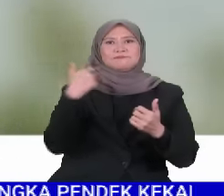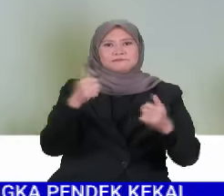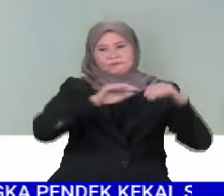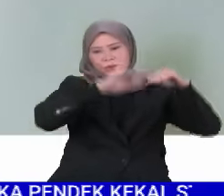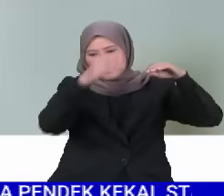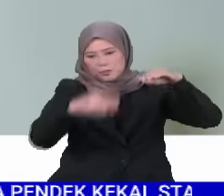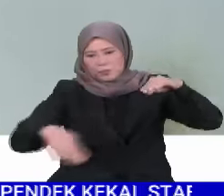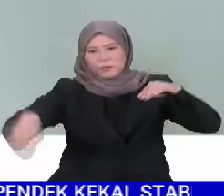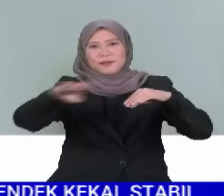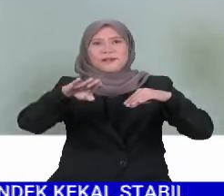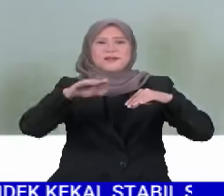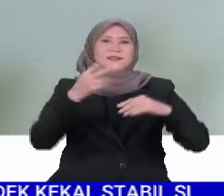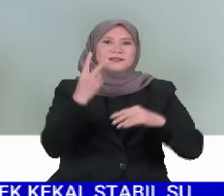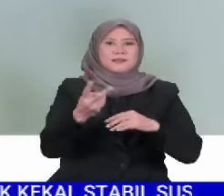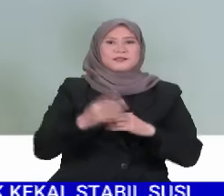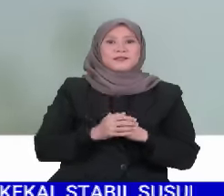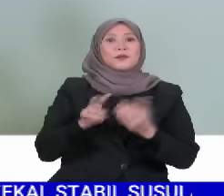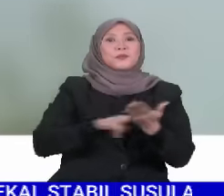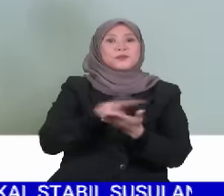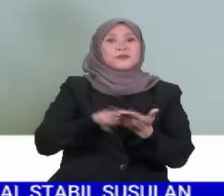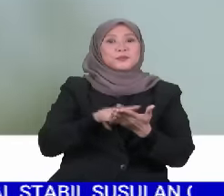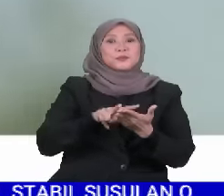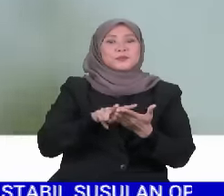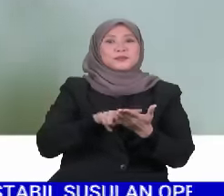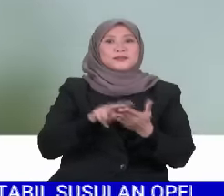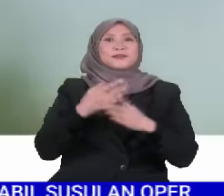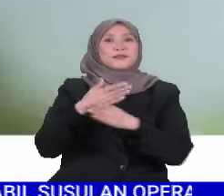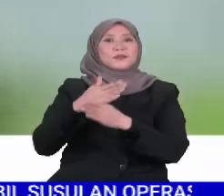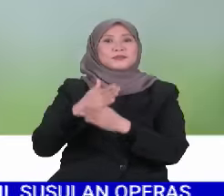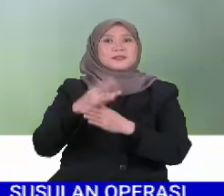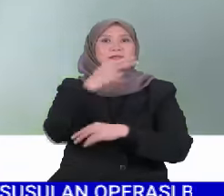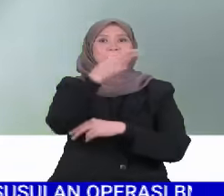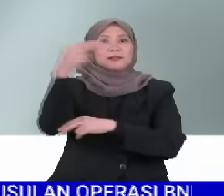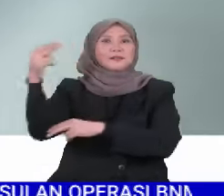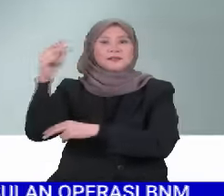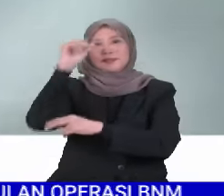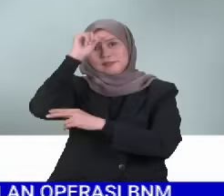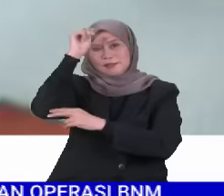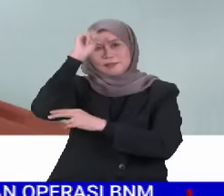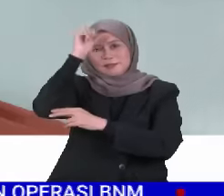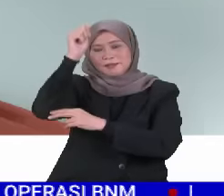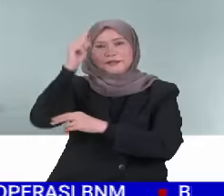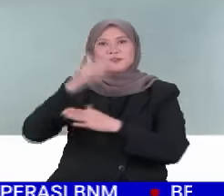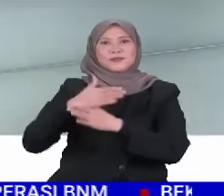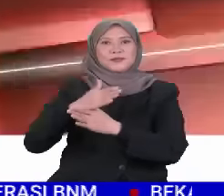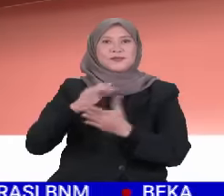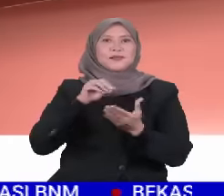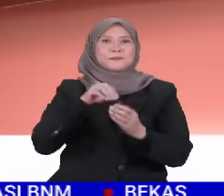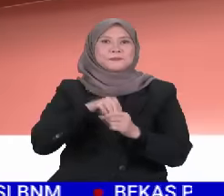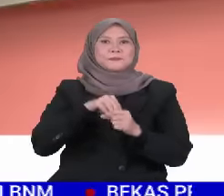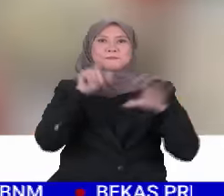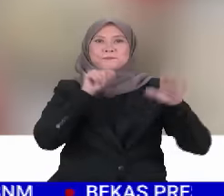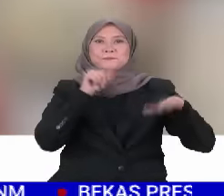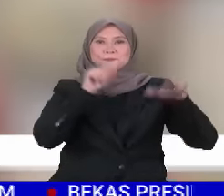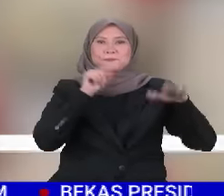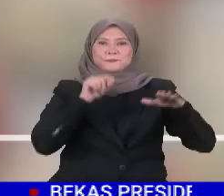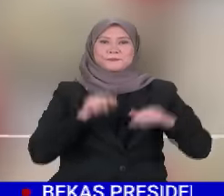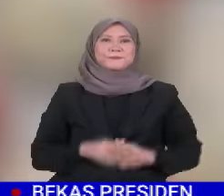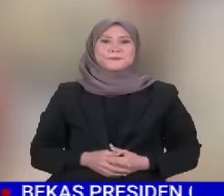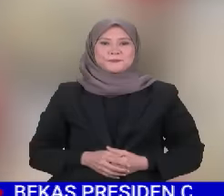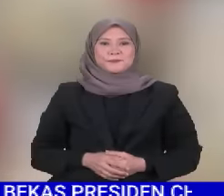cukup indah video tersebut telah dikongsi oleh seorang pegawai hutan India tangga nada di laman Twitter